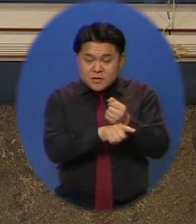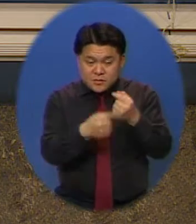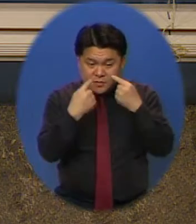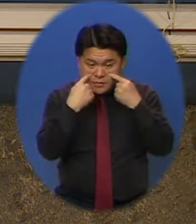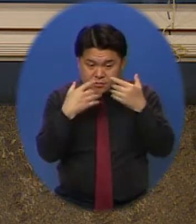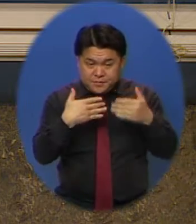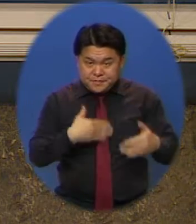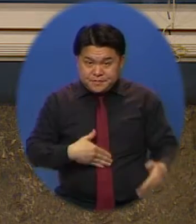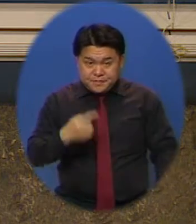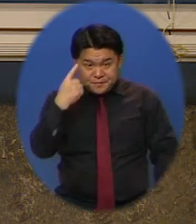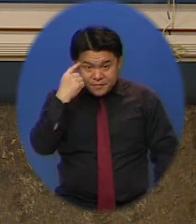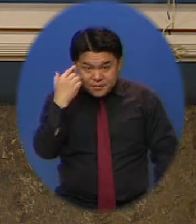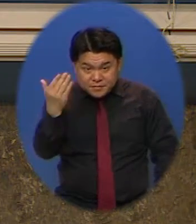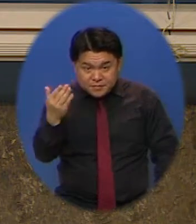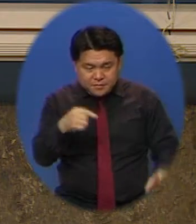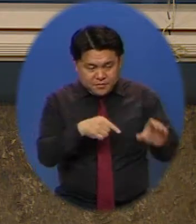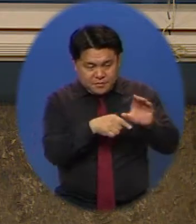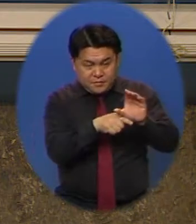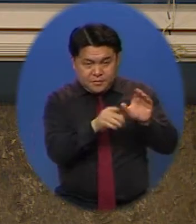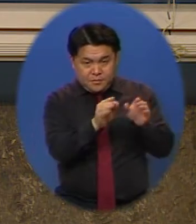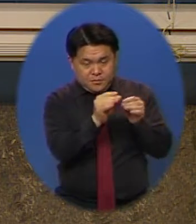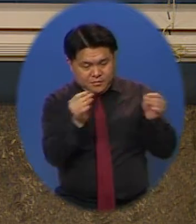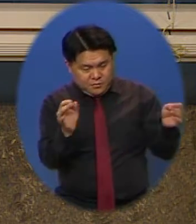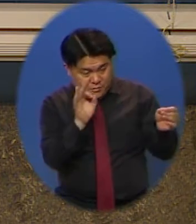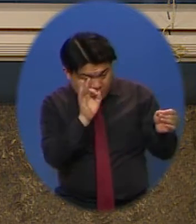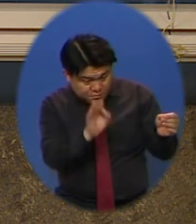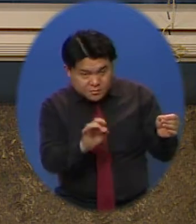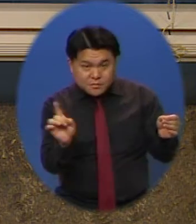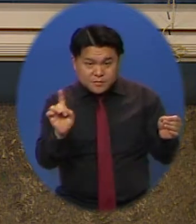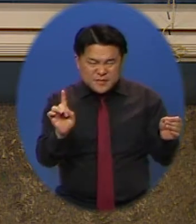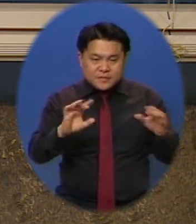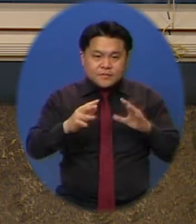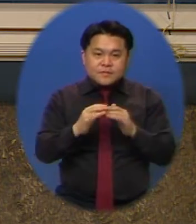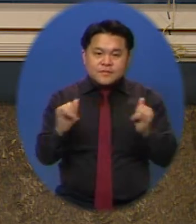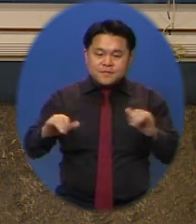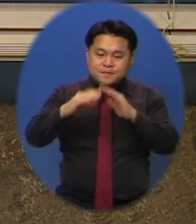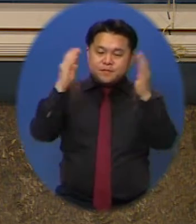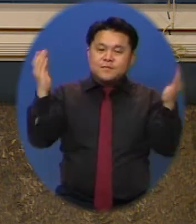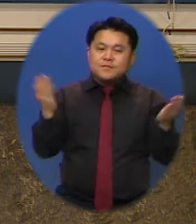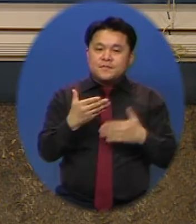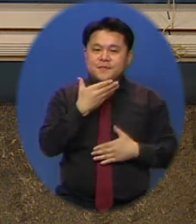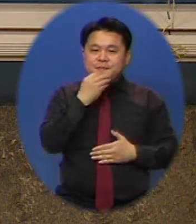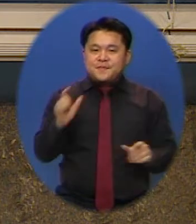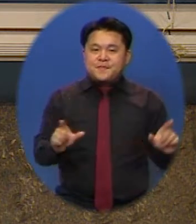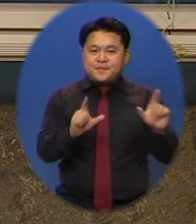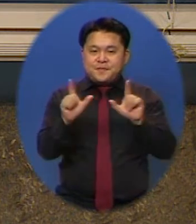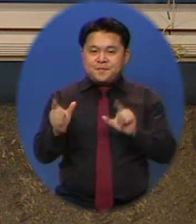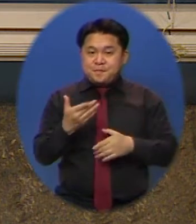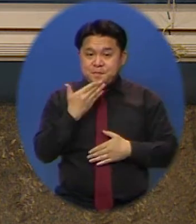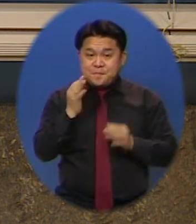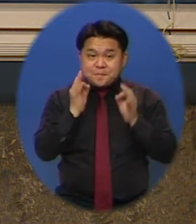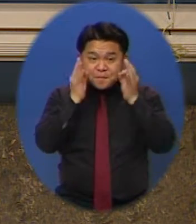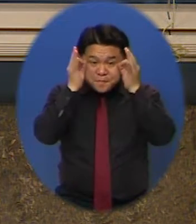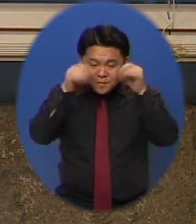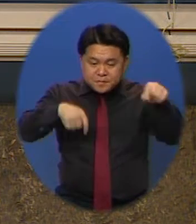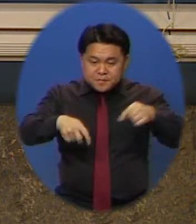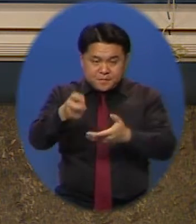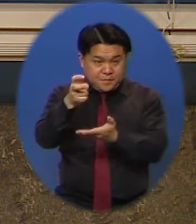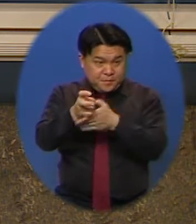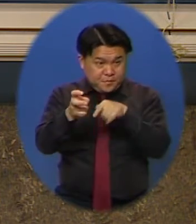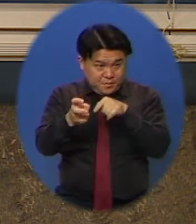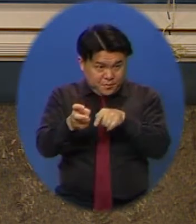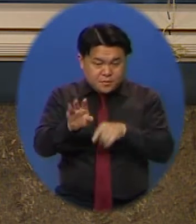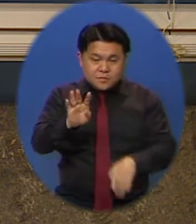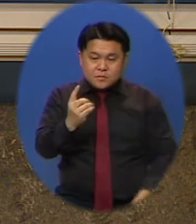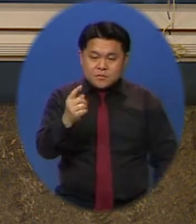계신가요? 사전에서 찾아보면 복지는 국민 전체가 행복하게 살아갈 수 있도록 노력하는